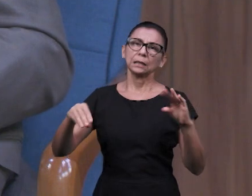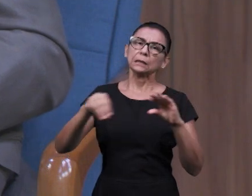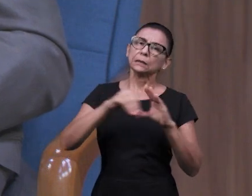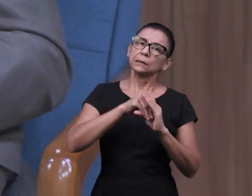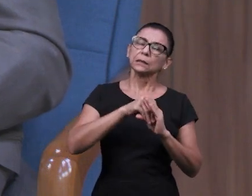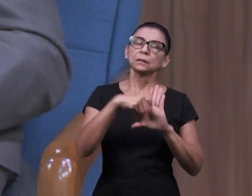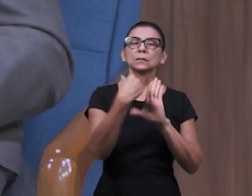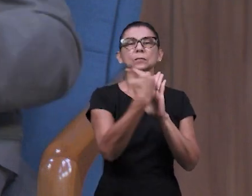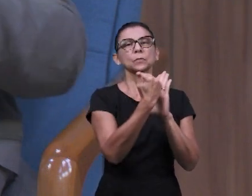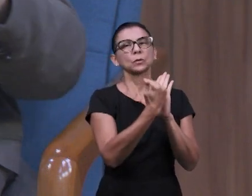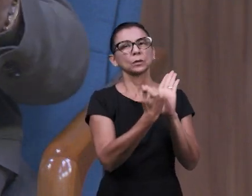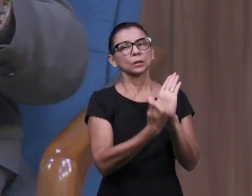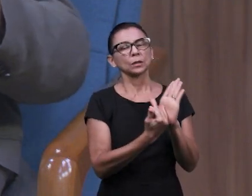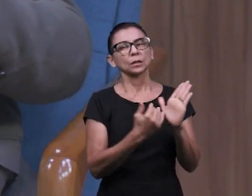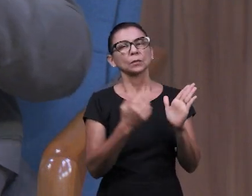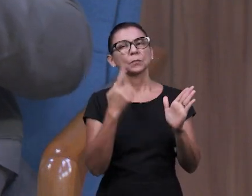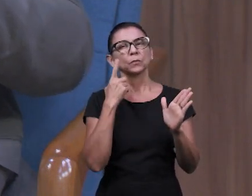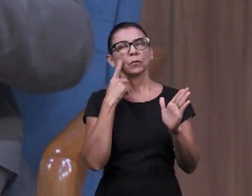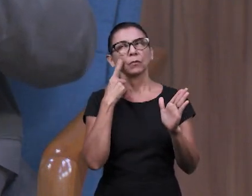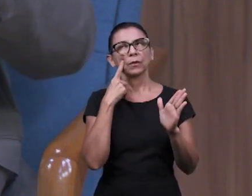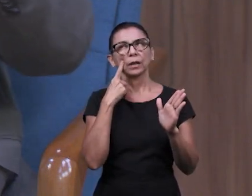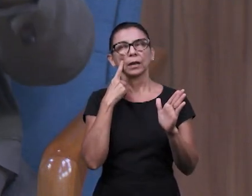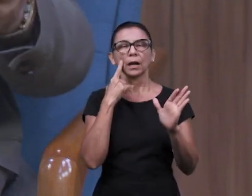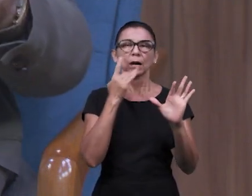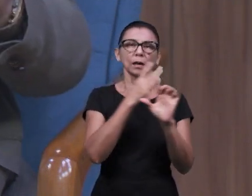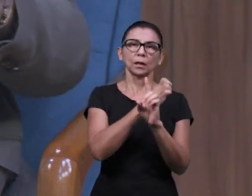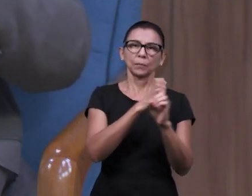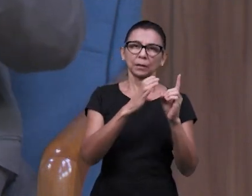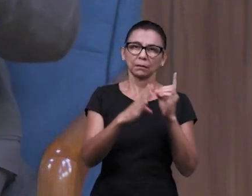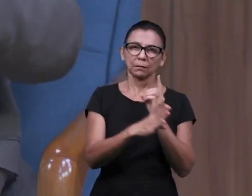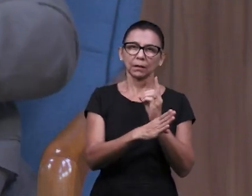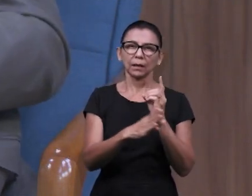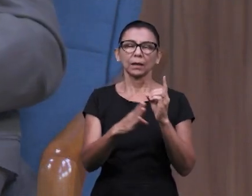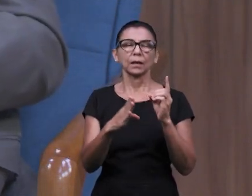biblique dominicale, nous l'approfondissons,